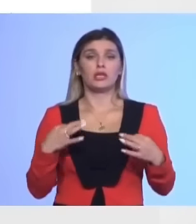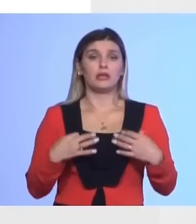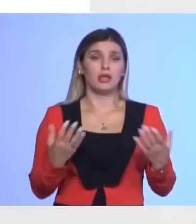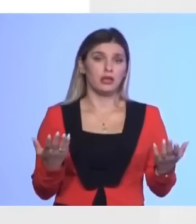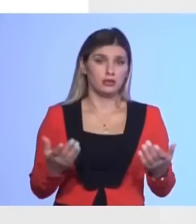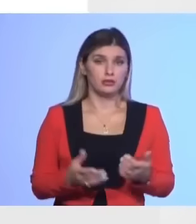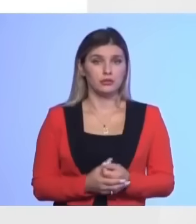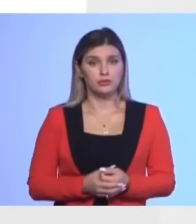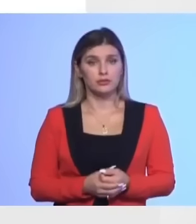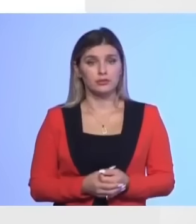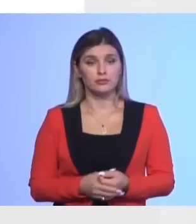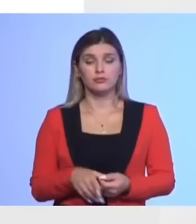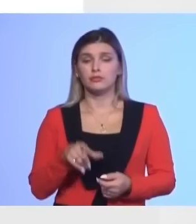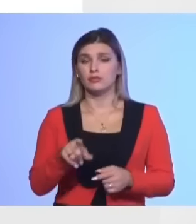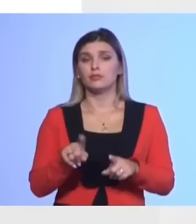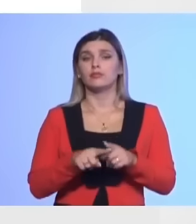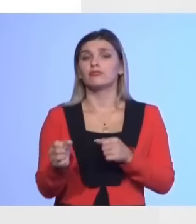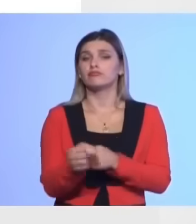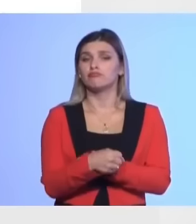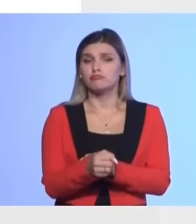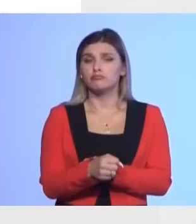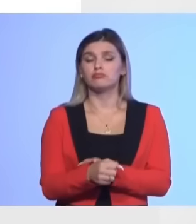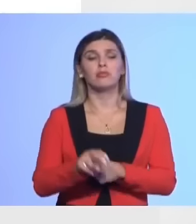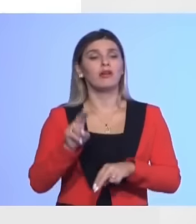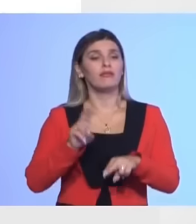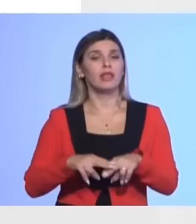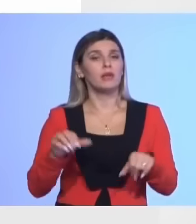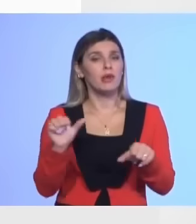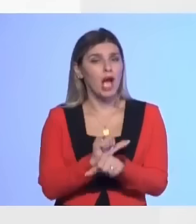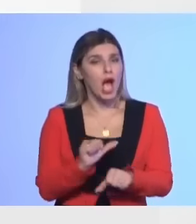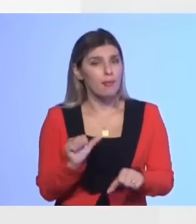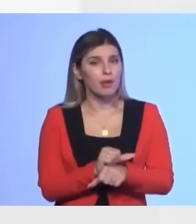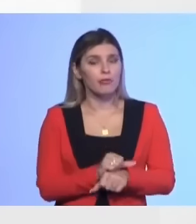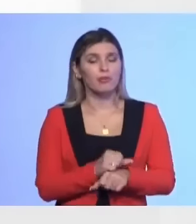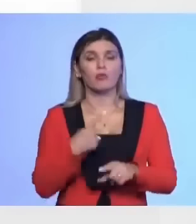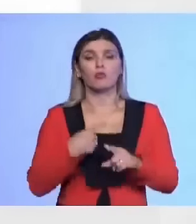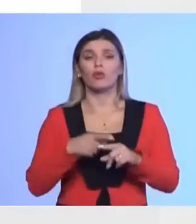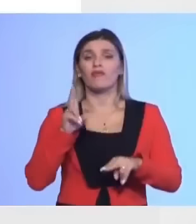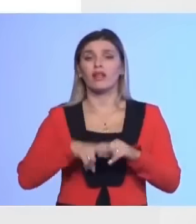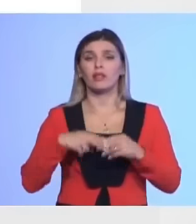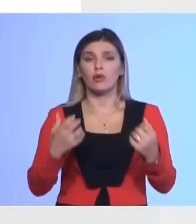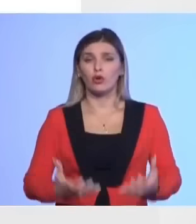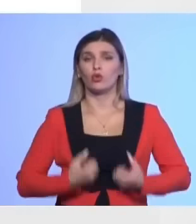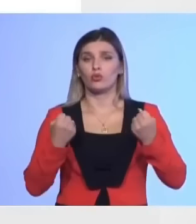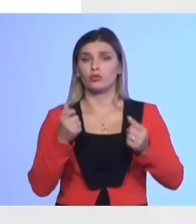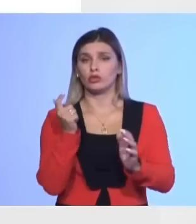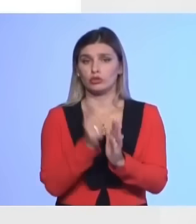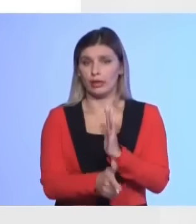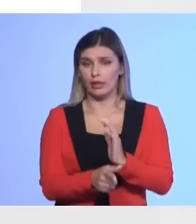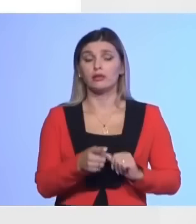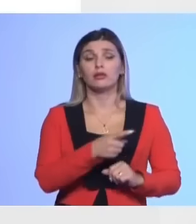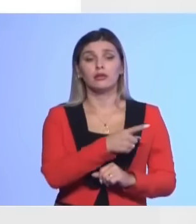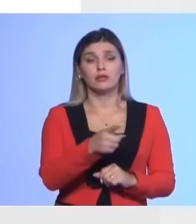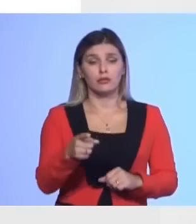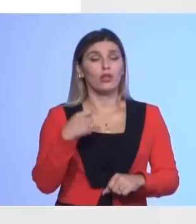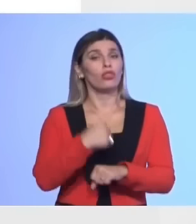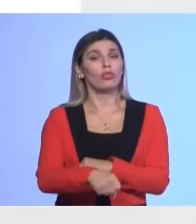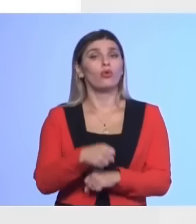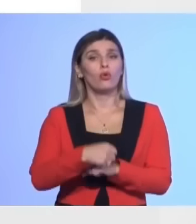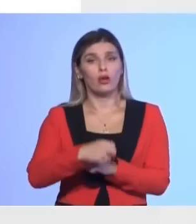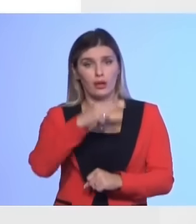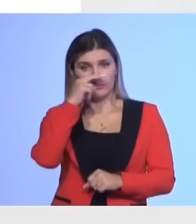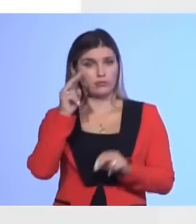tij. Kjo neglizhencë, këto vendime të gabuara e të nxituara po i stimulojnë rastet jo vetëm të dhunës, por